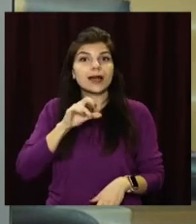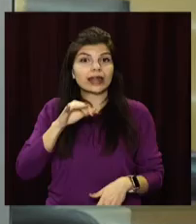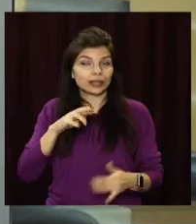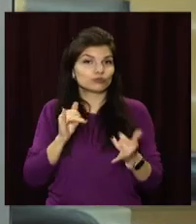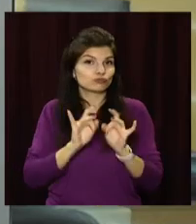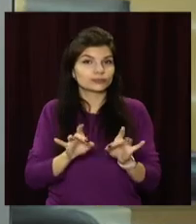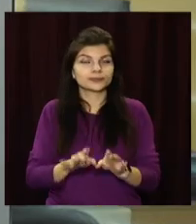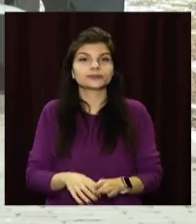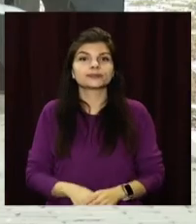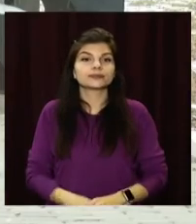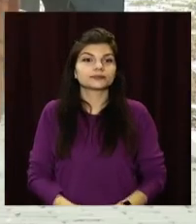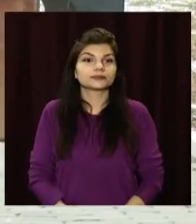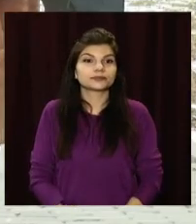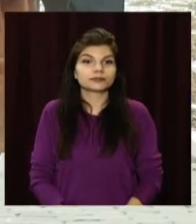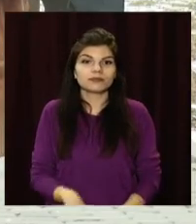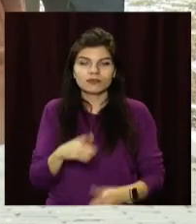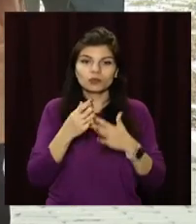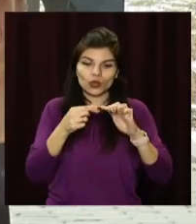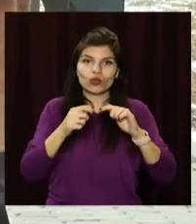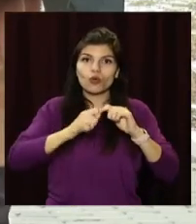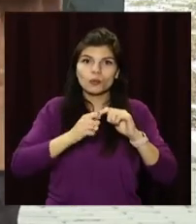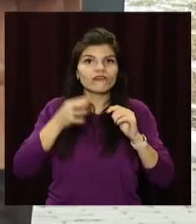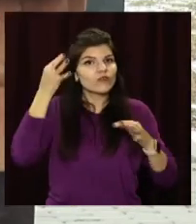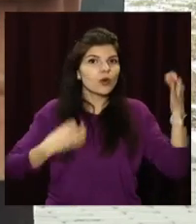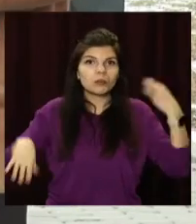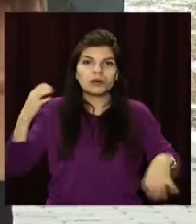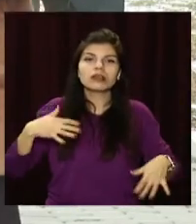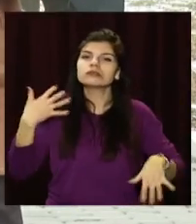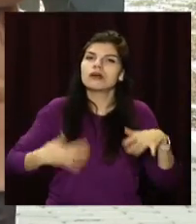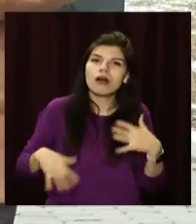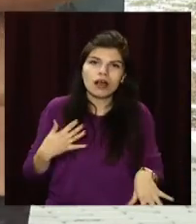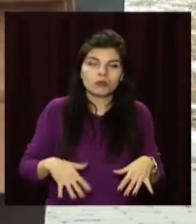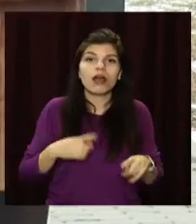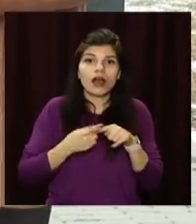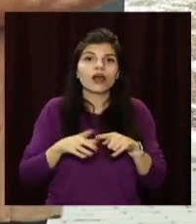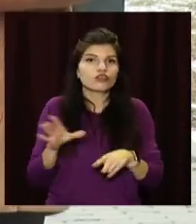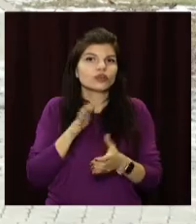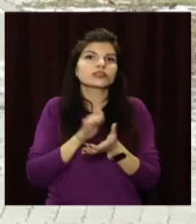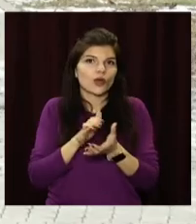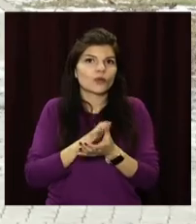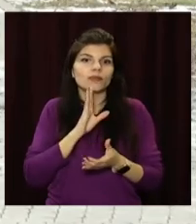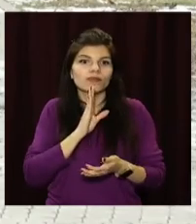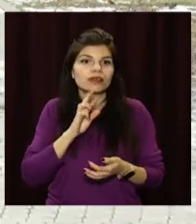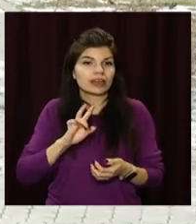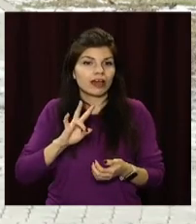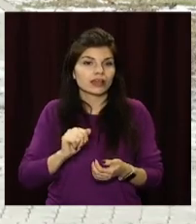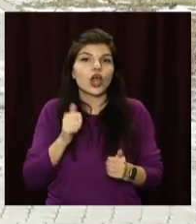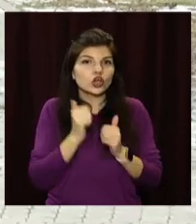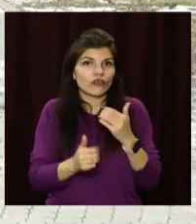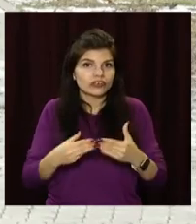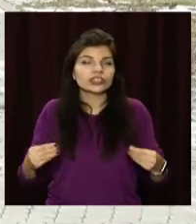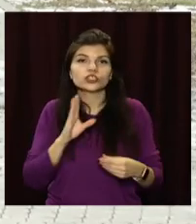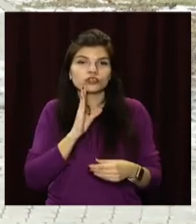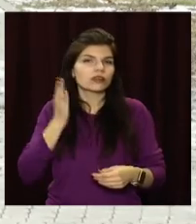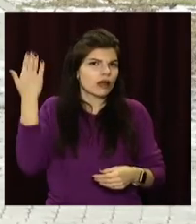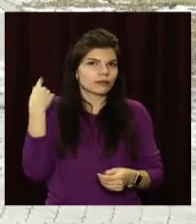Трибушенко. Ламкість нігтів, випадіння волосся та слабкість – усе це добре знайомо дніпрянці Яні. Щовесни дівчина